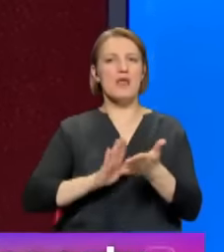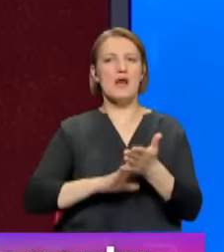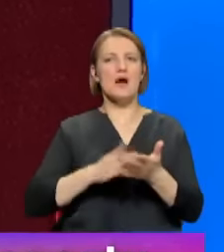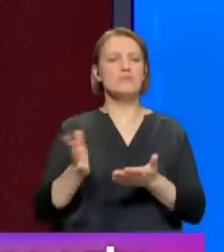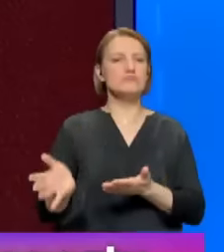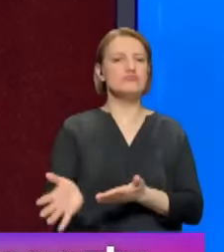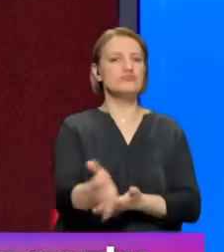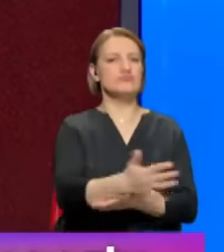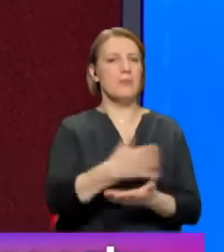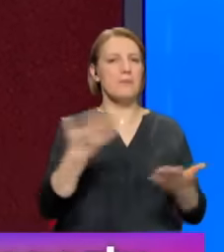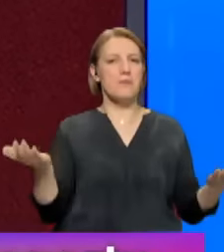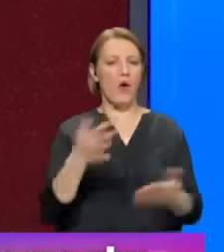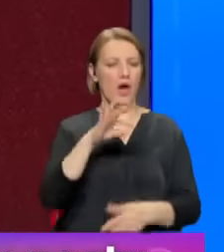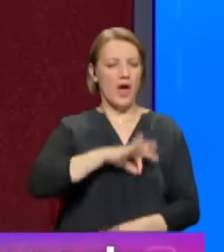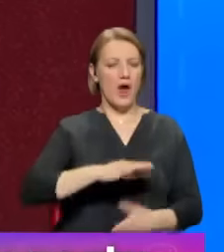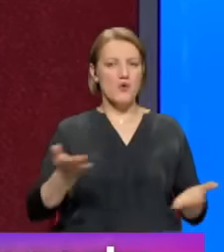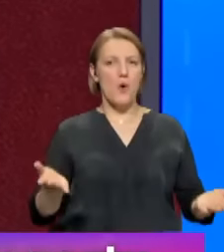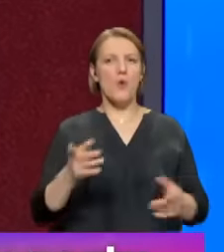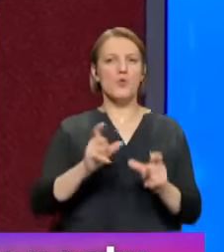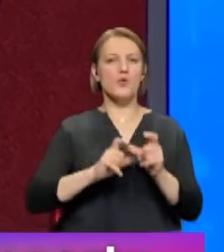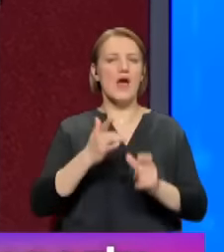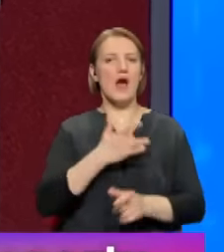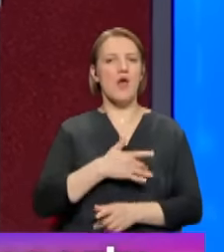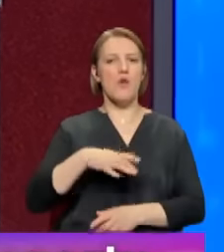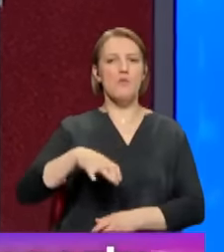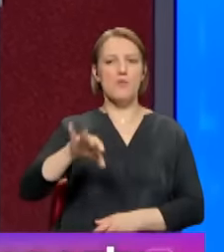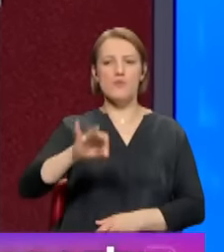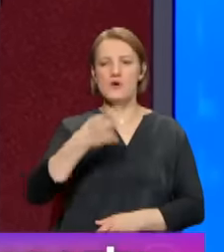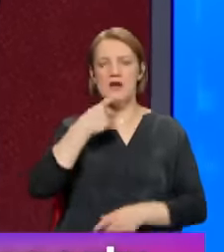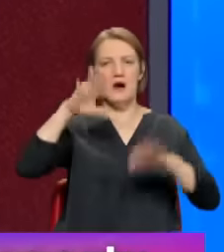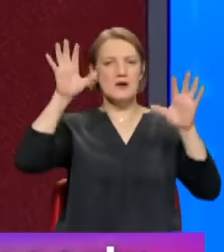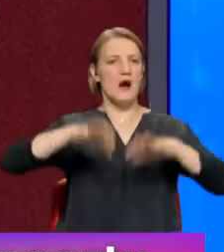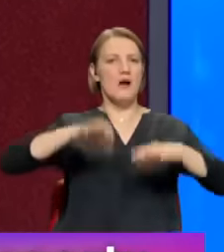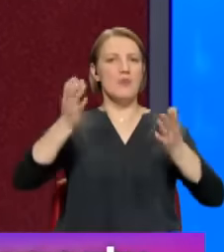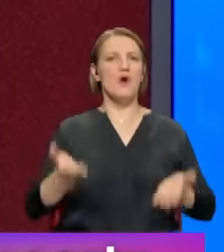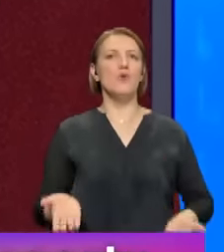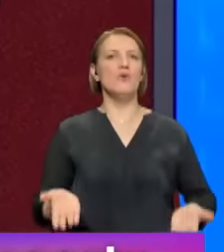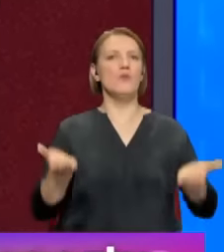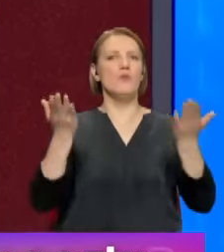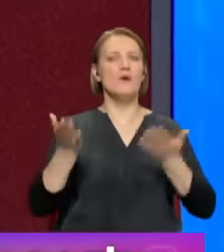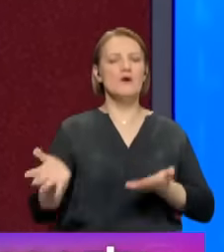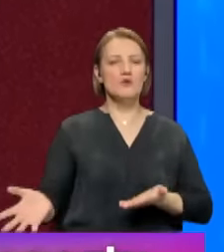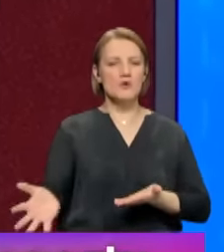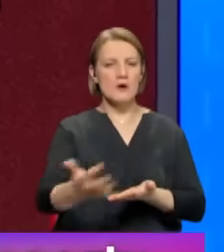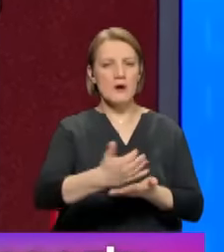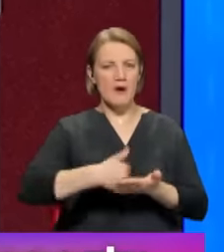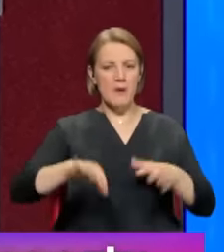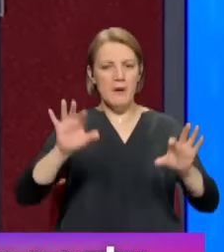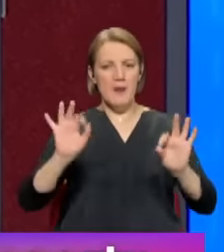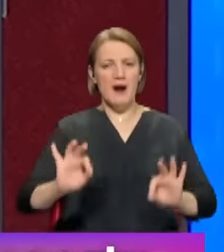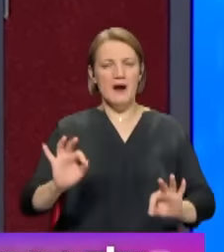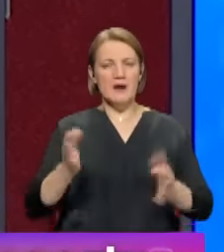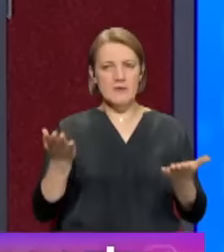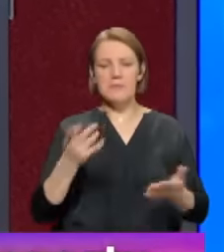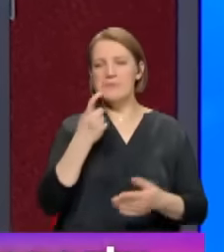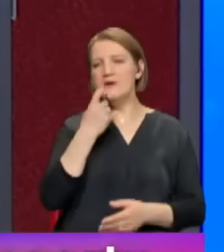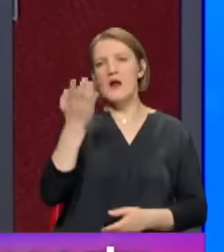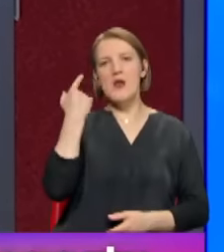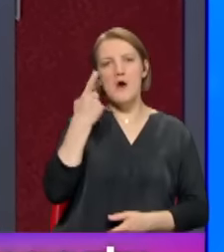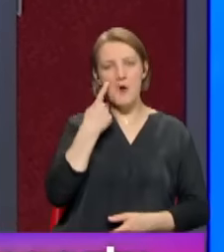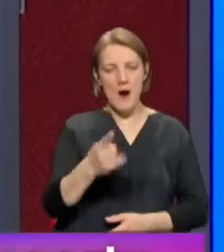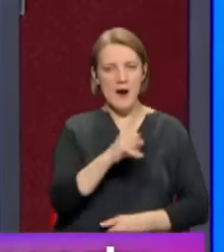bol fakat kar yok. Güneydoğu Anadolu bölgesinde bu yıl yağışların artmasıyla birlikte hasat sezonu başladı ve verim geçen seneye